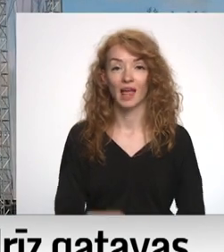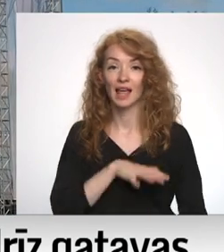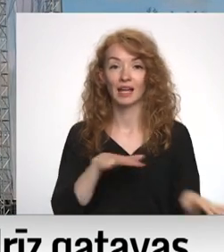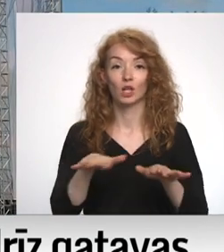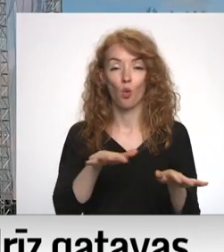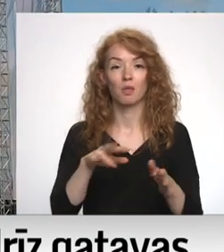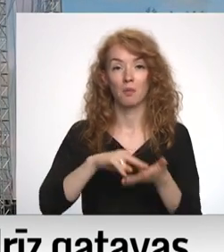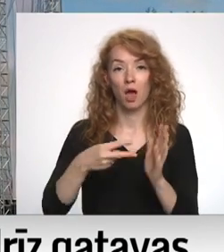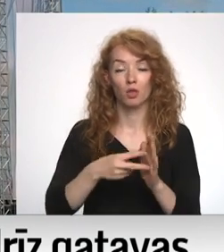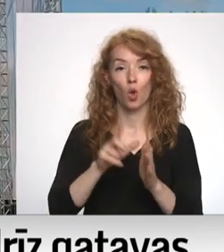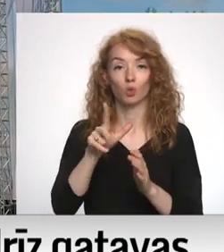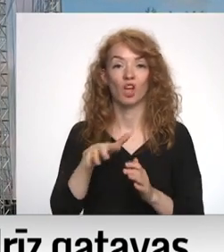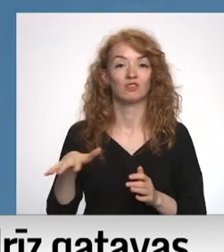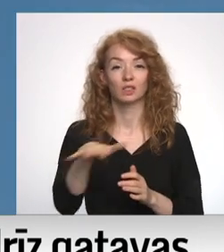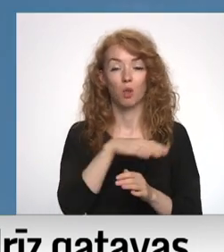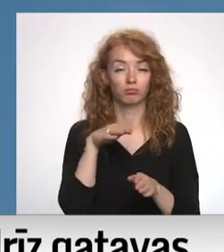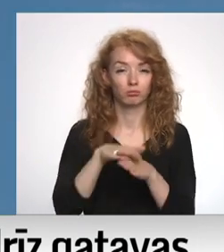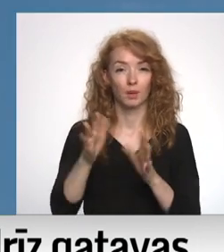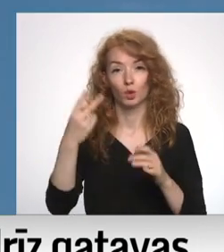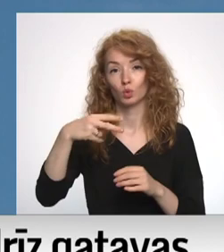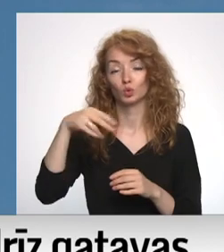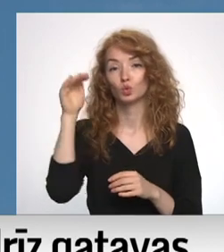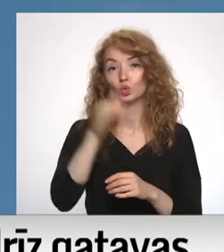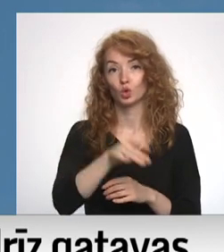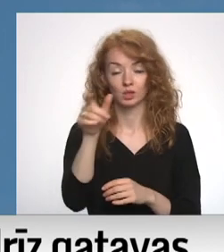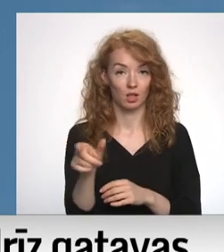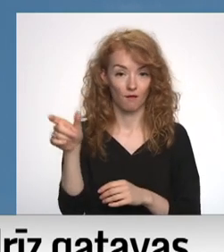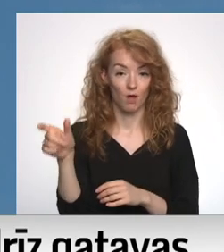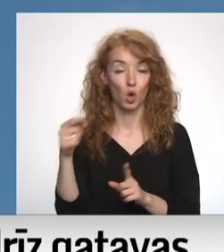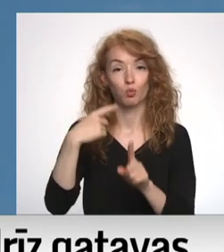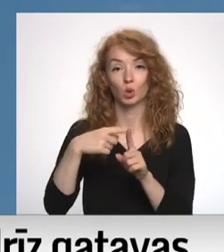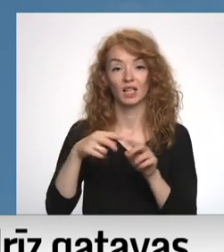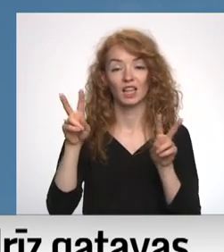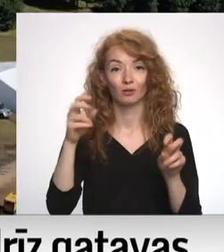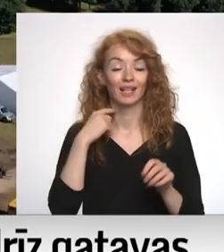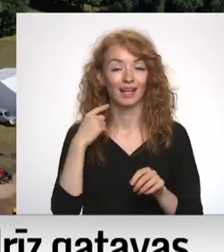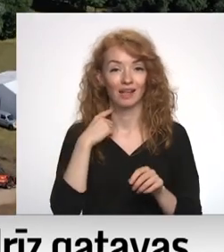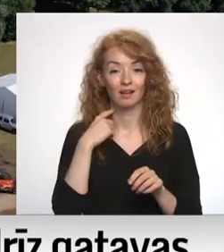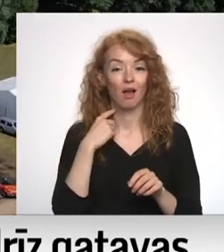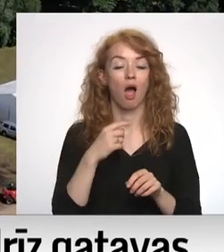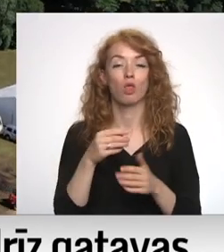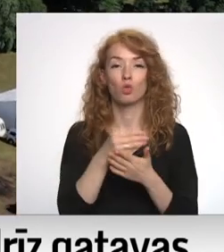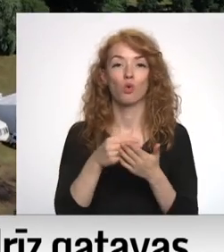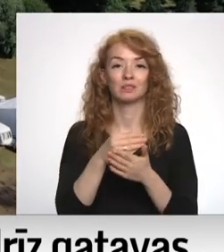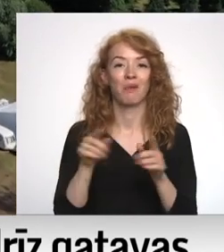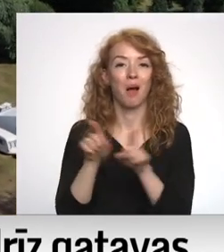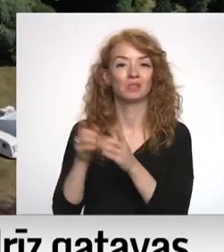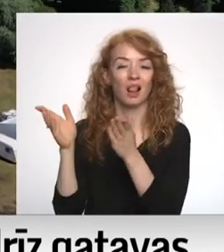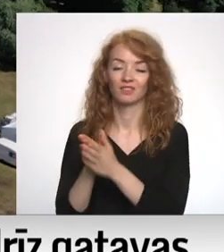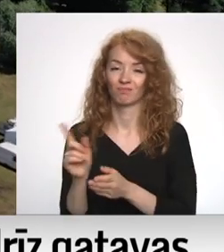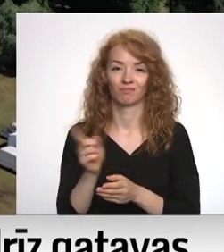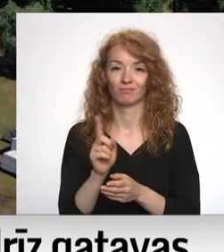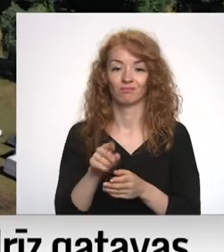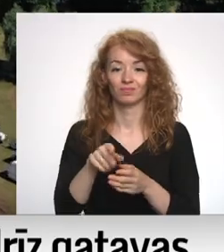Rīkotāji prognozēja, ka Lucavu salu varētu piepildīt ap 20 tūkstošiem cilvēku. Pozitīvs Rīgā nenozīmēs to, ko Salacgrīvā.